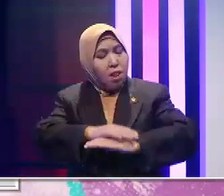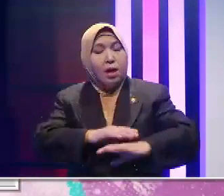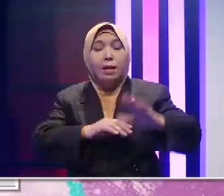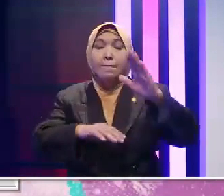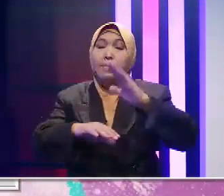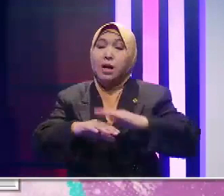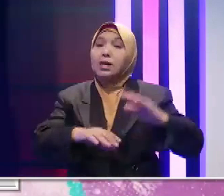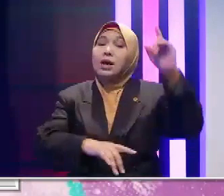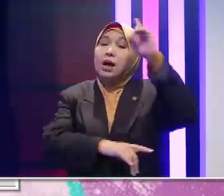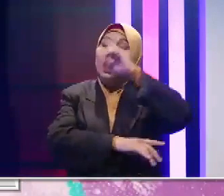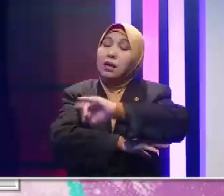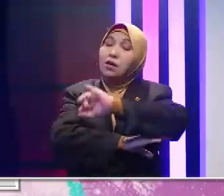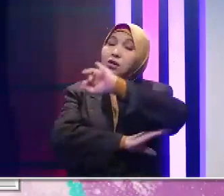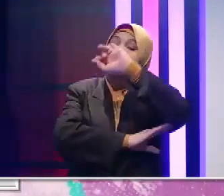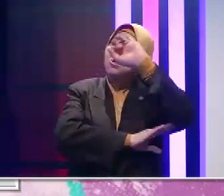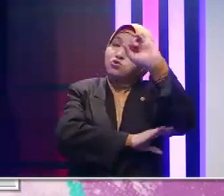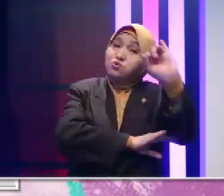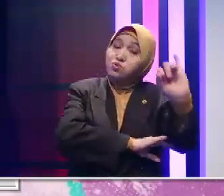lis-salati